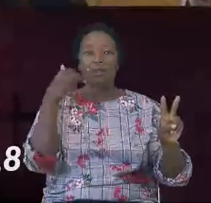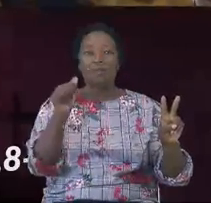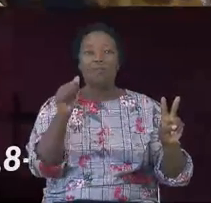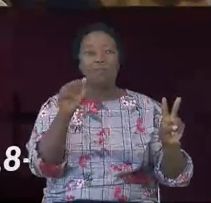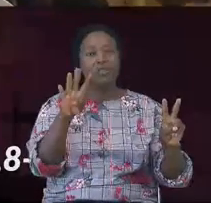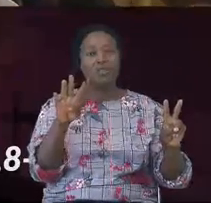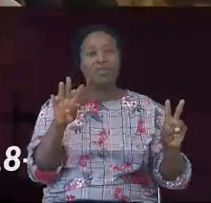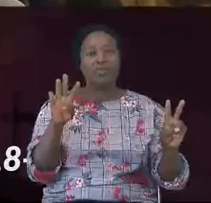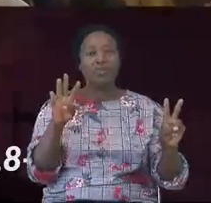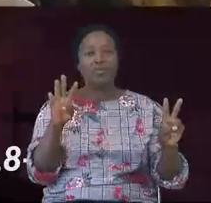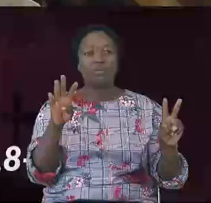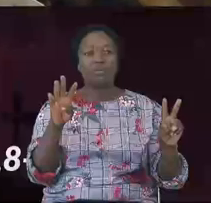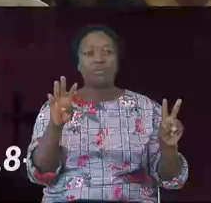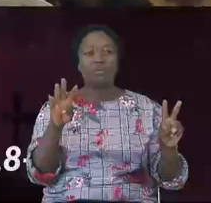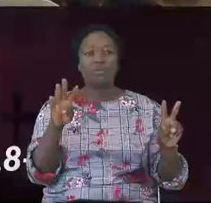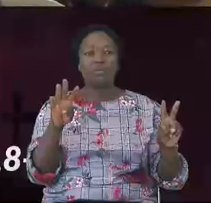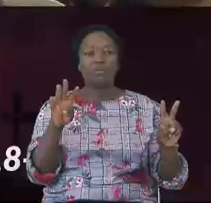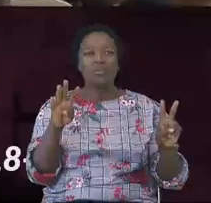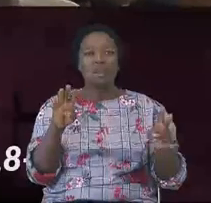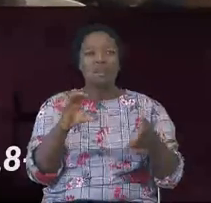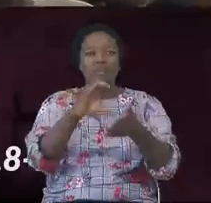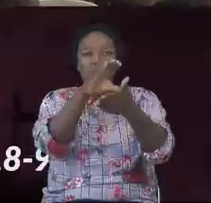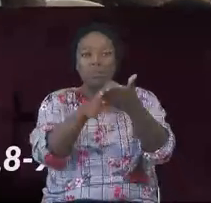Colossiens, chapitre 2,